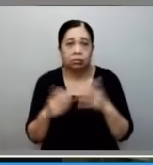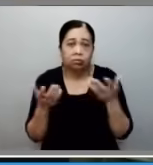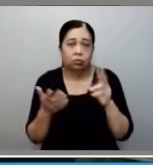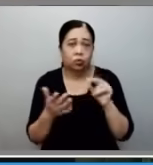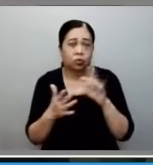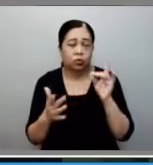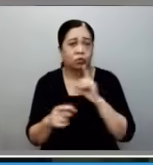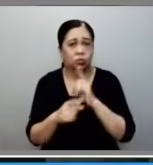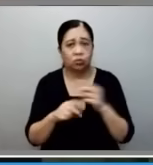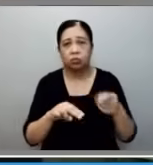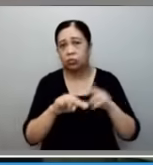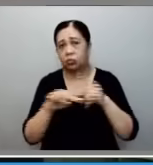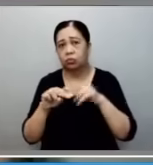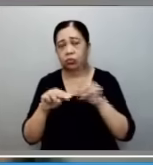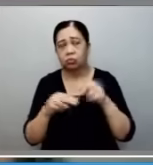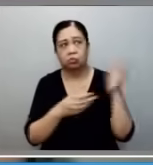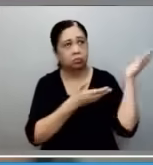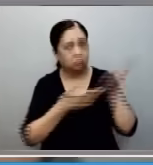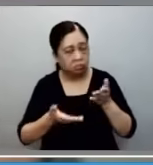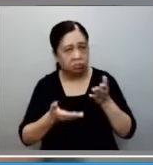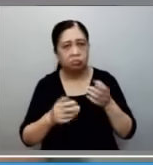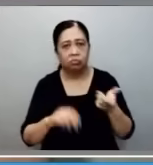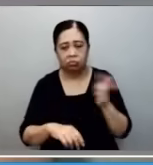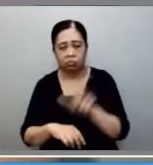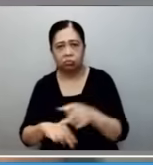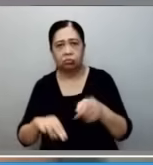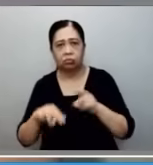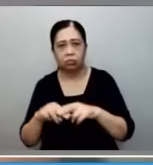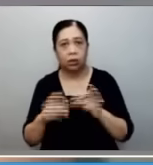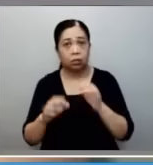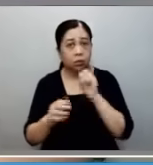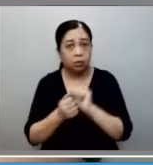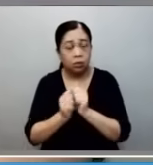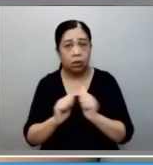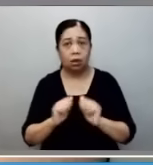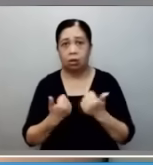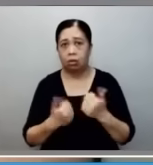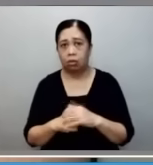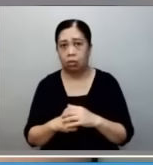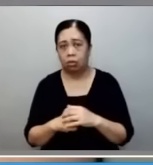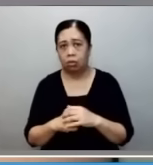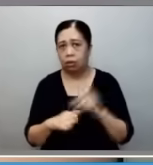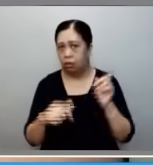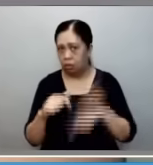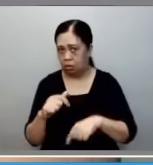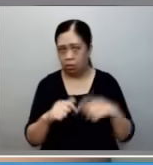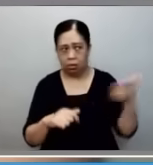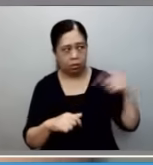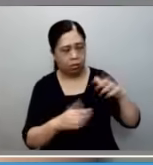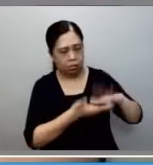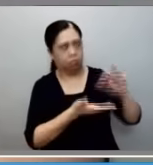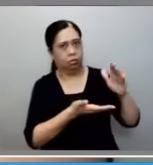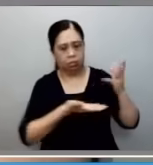talagang nagtataas ang kanyang supplier. Kasi kung di naman kami mag-a-adjust, hindi pwede ganun, di ba? Dahil bagong kuha nga